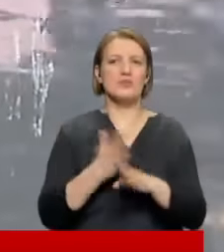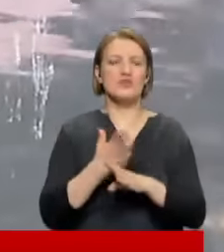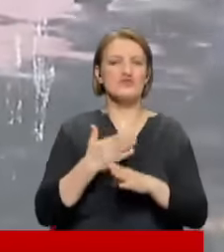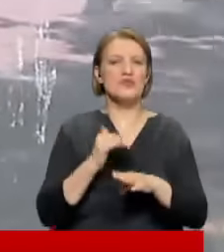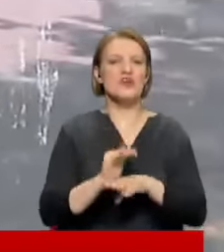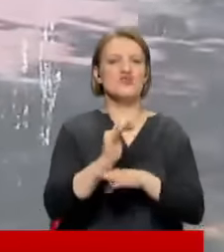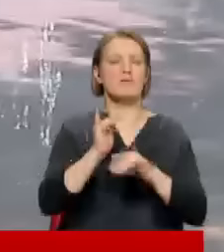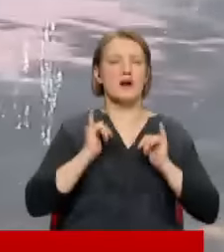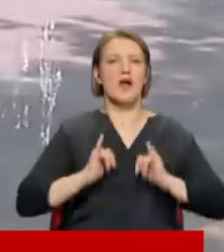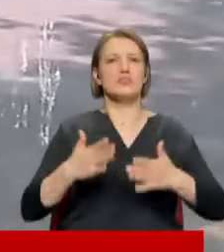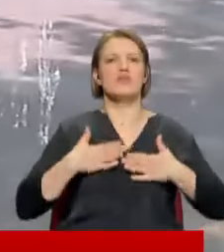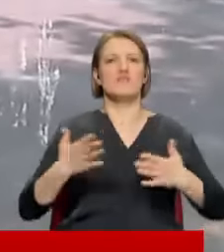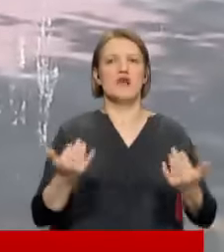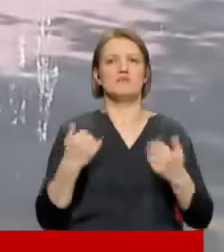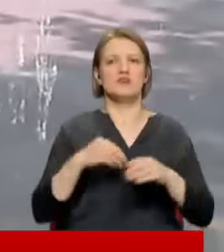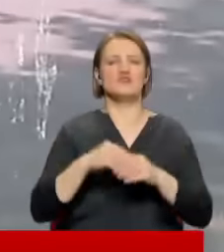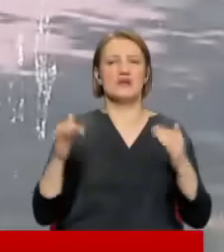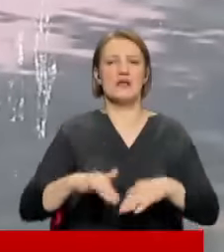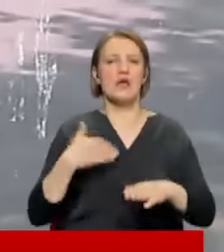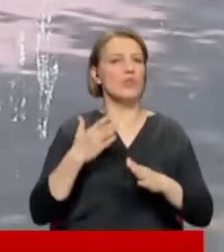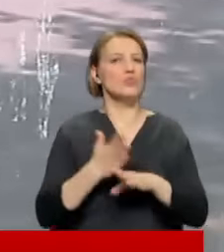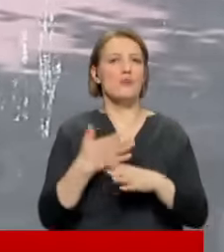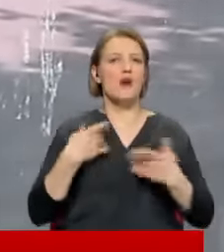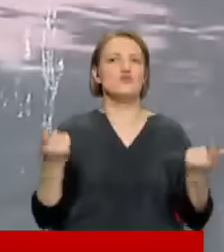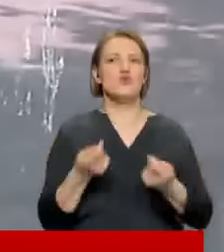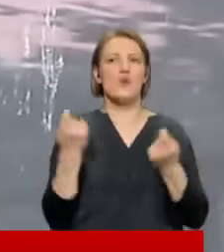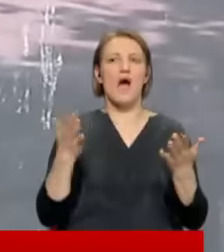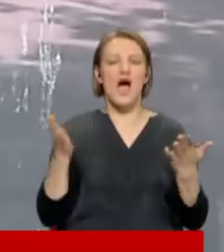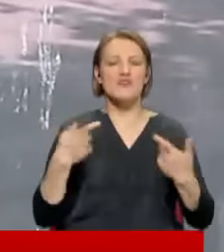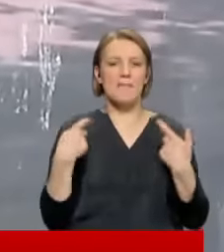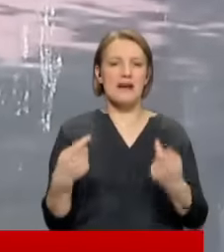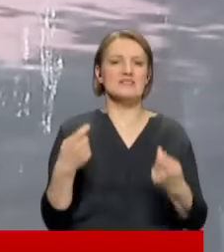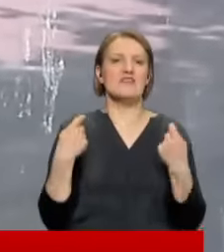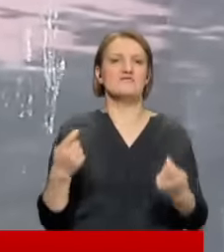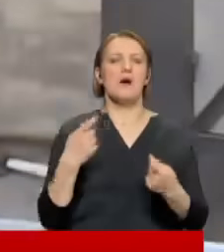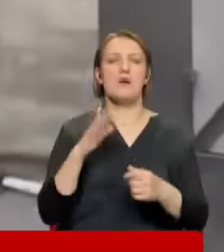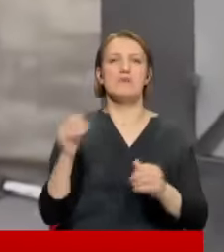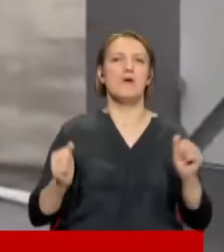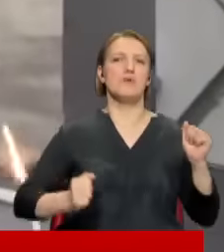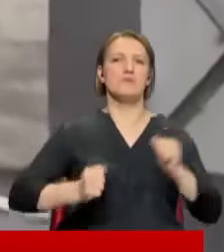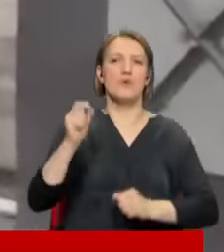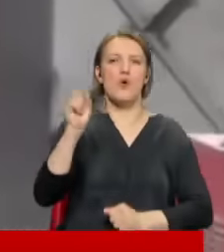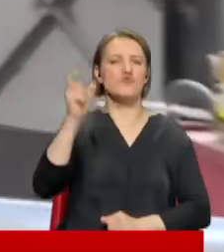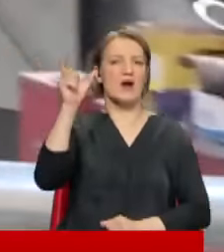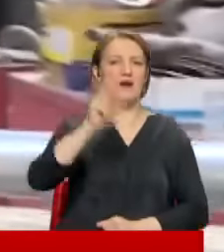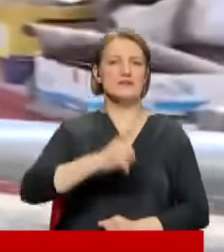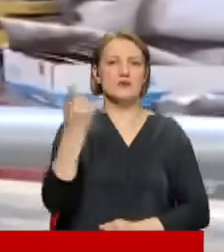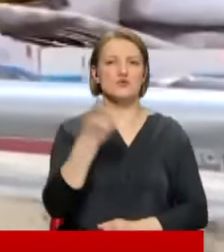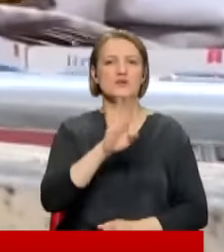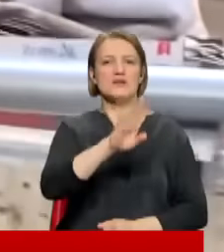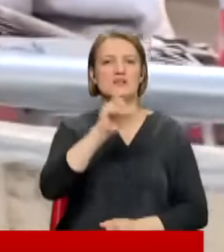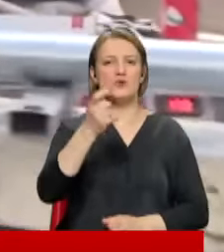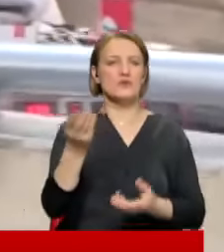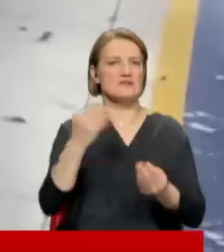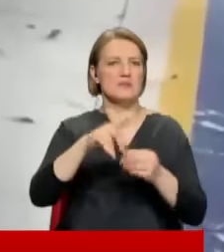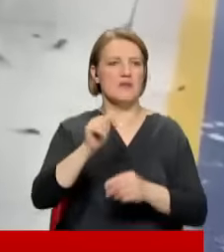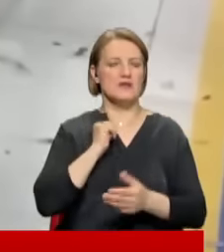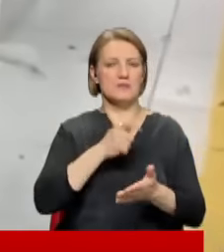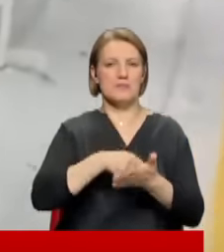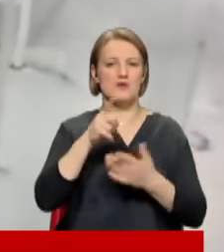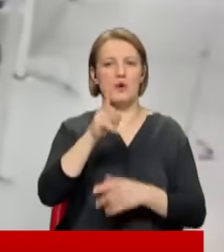Yaşamak için, rahat nefes alabilmek için. Ben niye çalışıyorum? Her şey masraf. Almış başını gidiyor. Ocak ayında %49 zamla